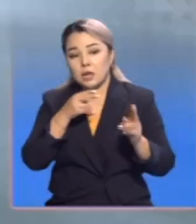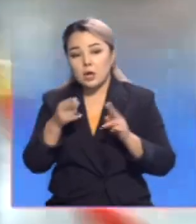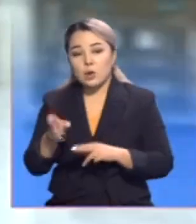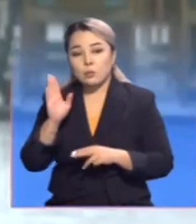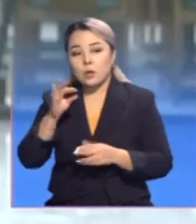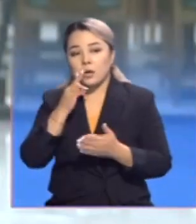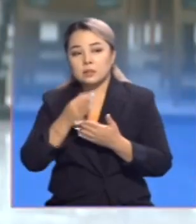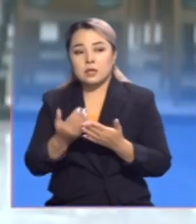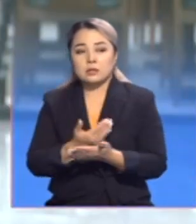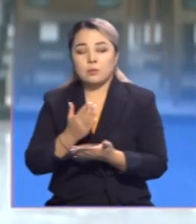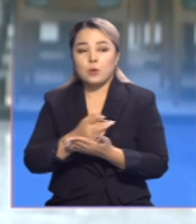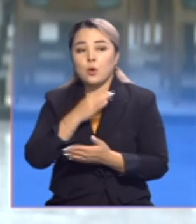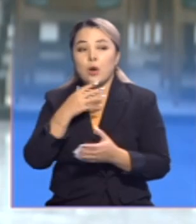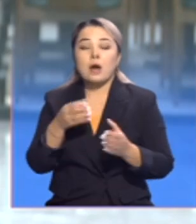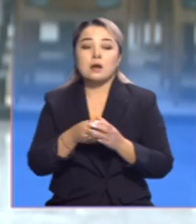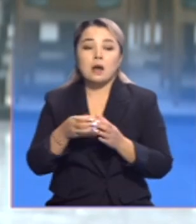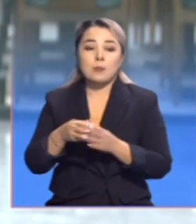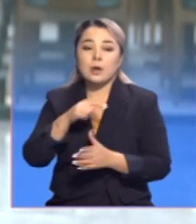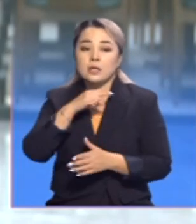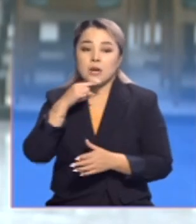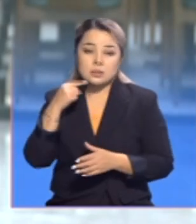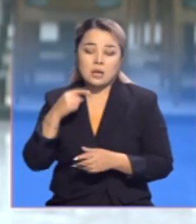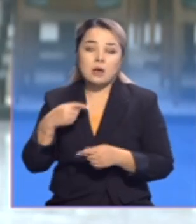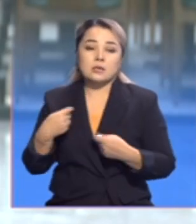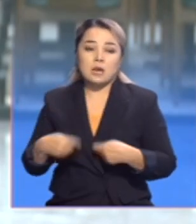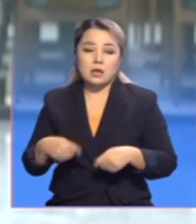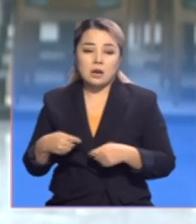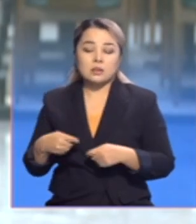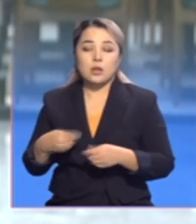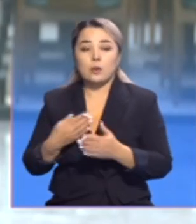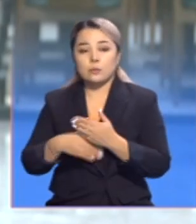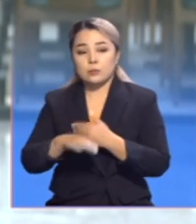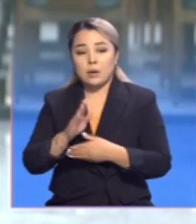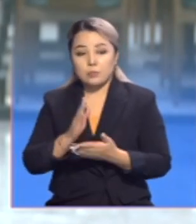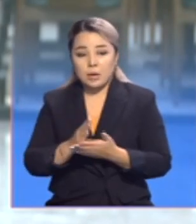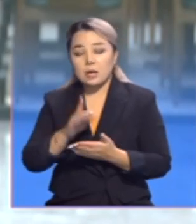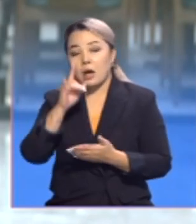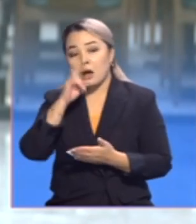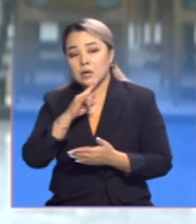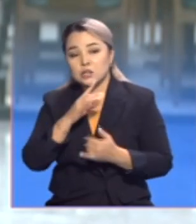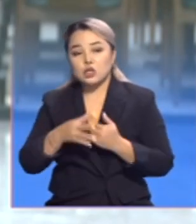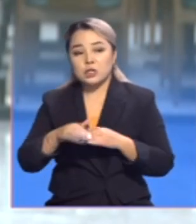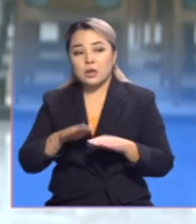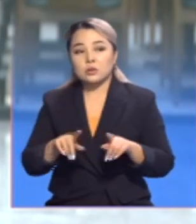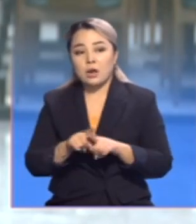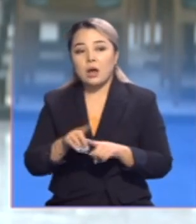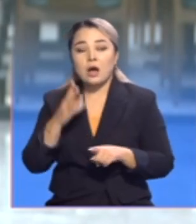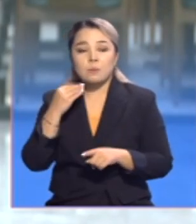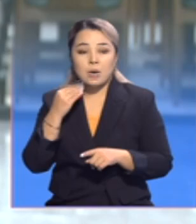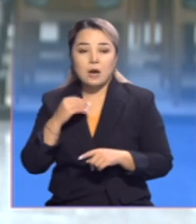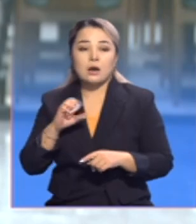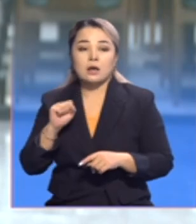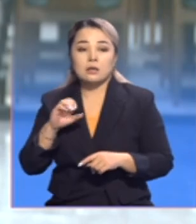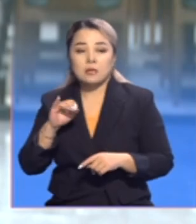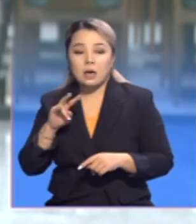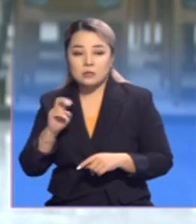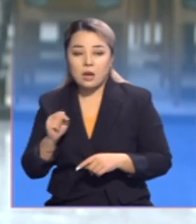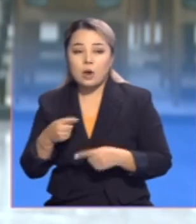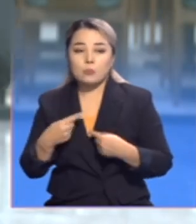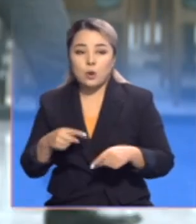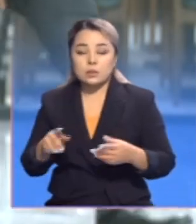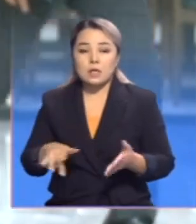бар. Көптеген компаниялар Ресей нарығынан кетіп жатыр. Біздің Қазақстан жерінен Алматы, Астана немесе басқа да